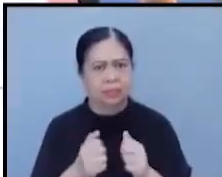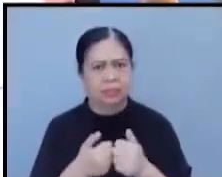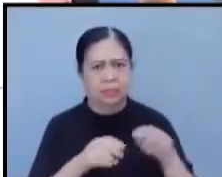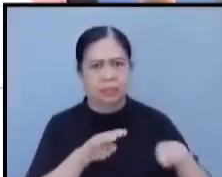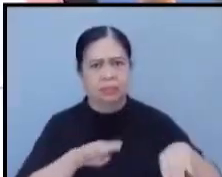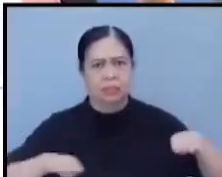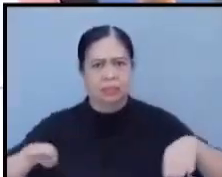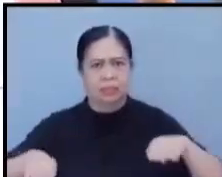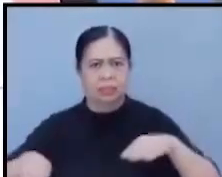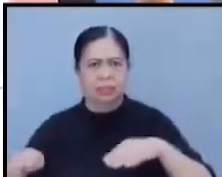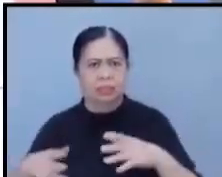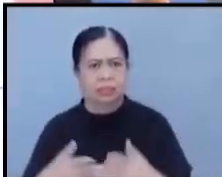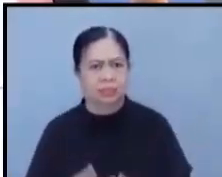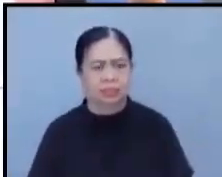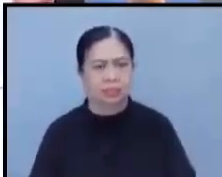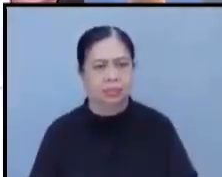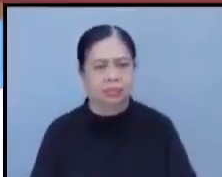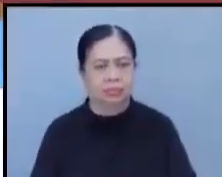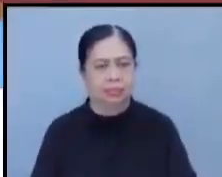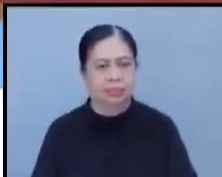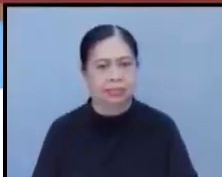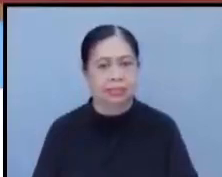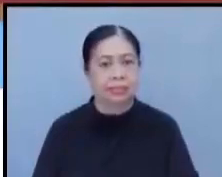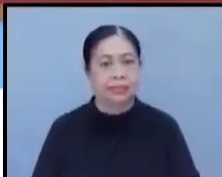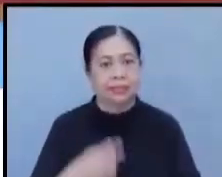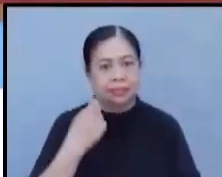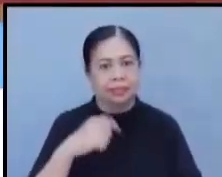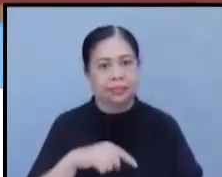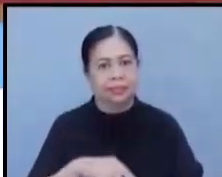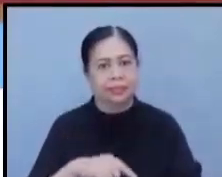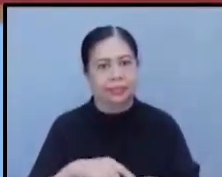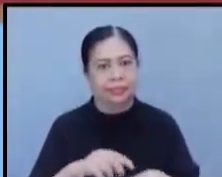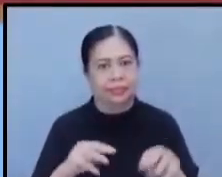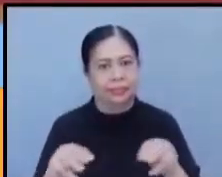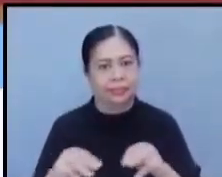lahat ng ito? Because of time management po.